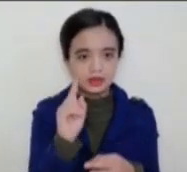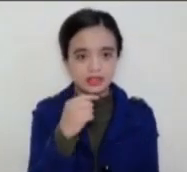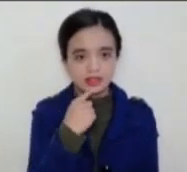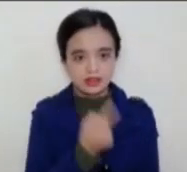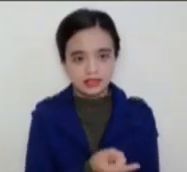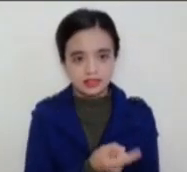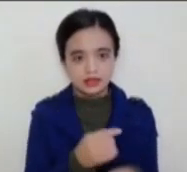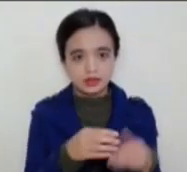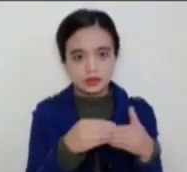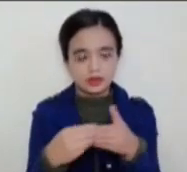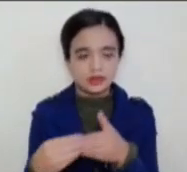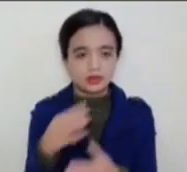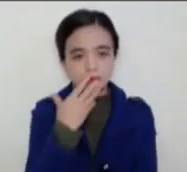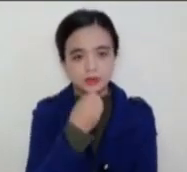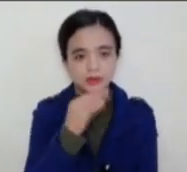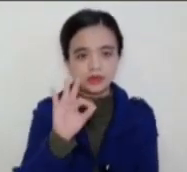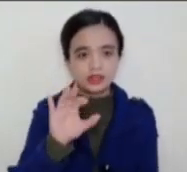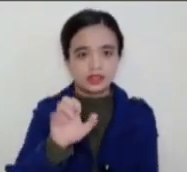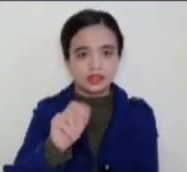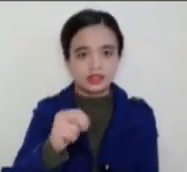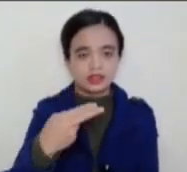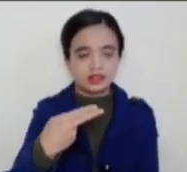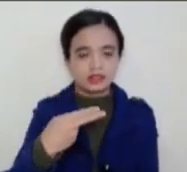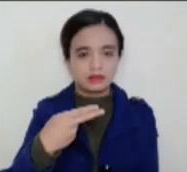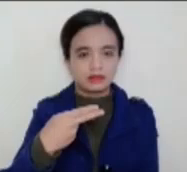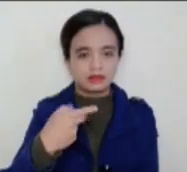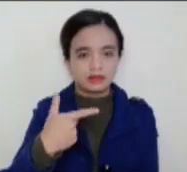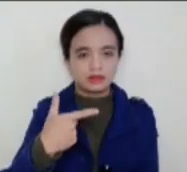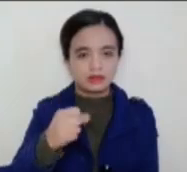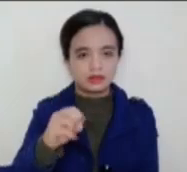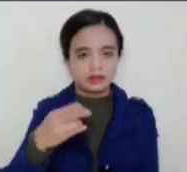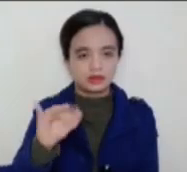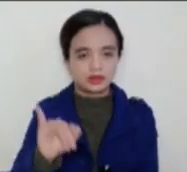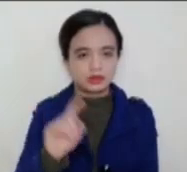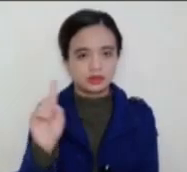resident Feng Shui expert dito lang sa Hanzabi.